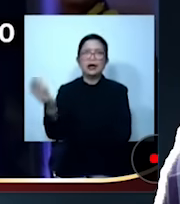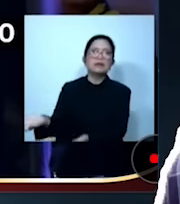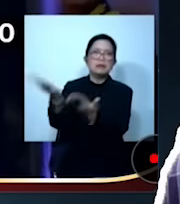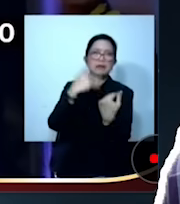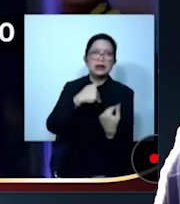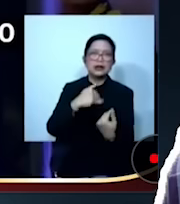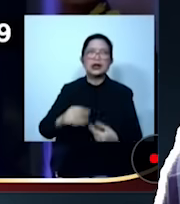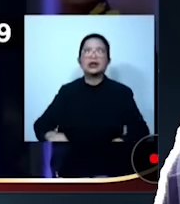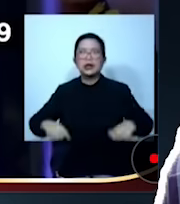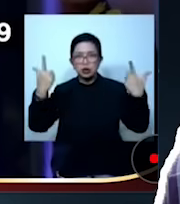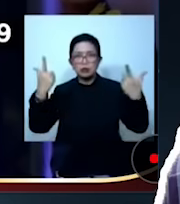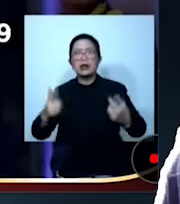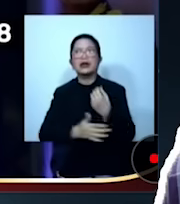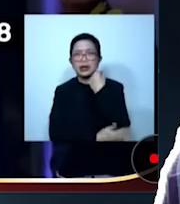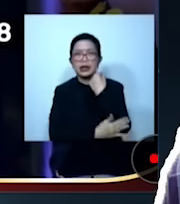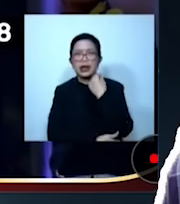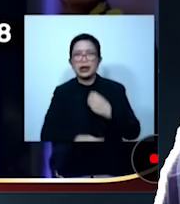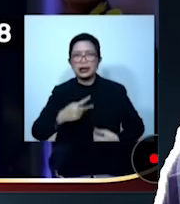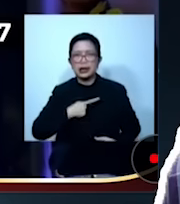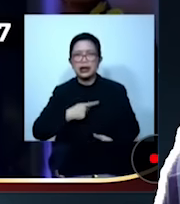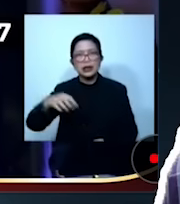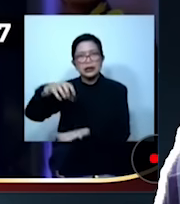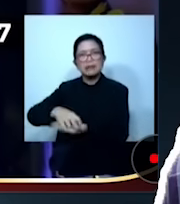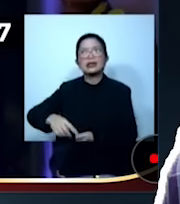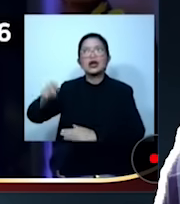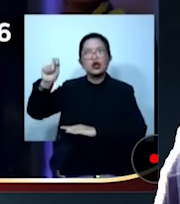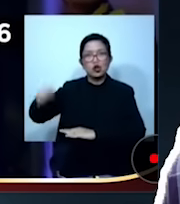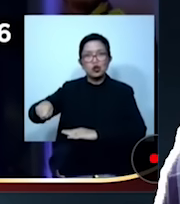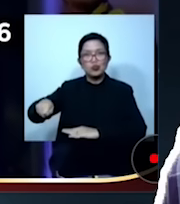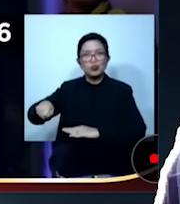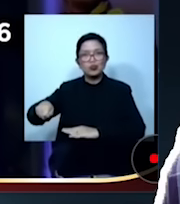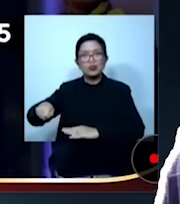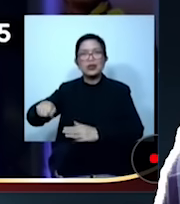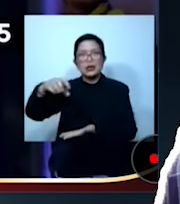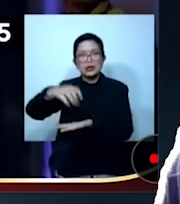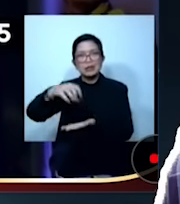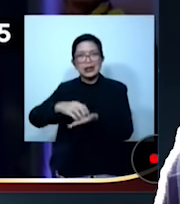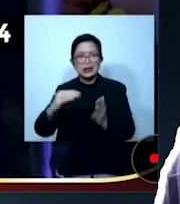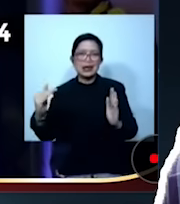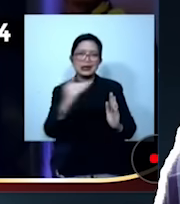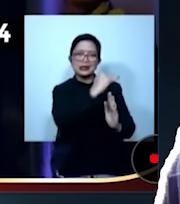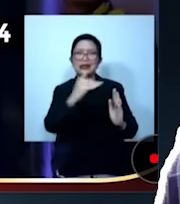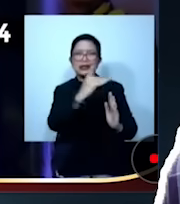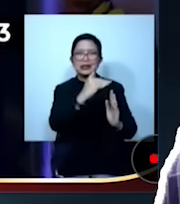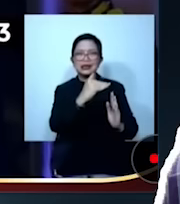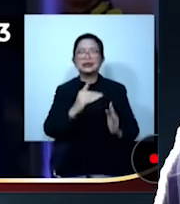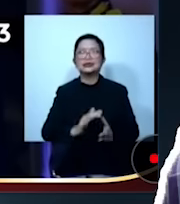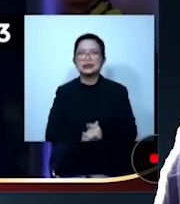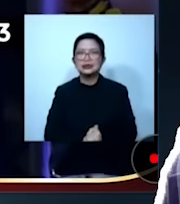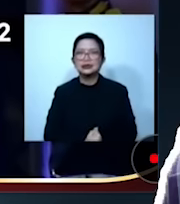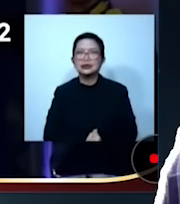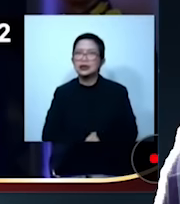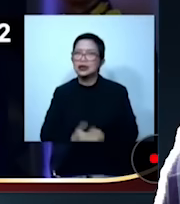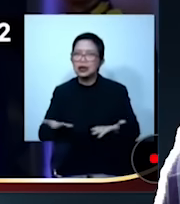Sehingga kabarnya itu ya Ibu Suri enggak bisa tidur Bapak surinya juga enggak bisa